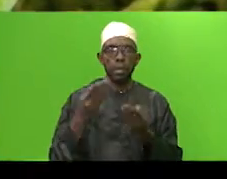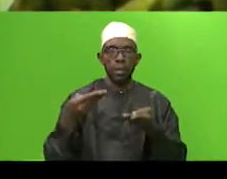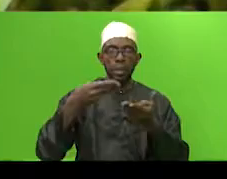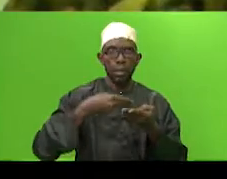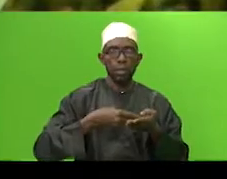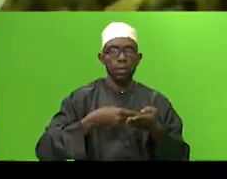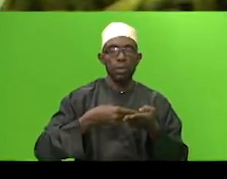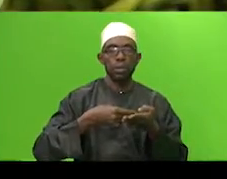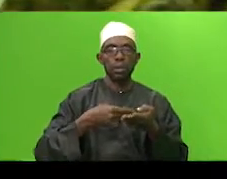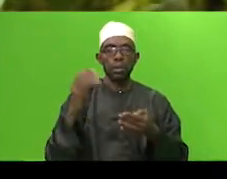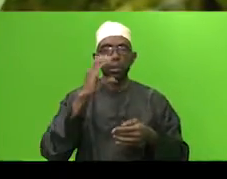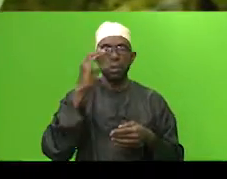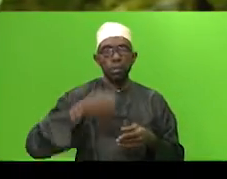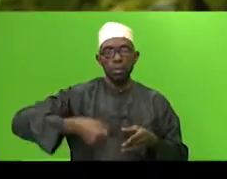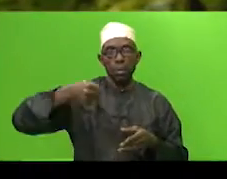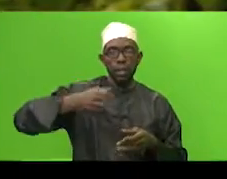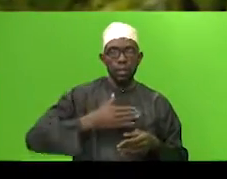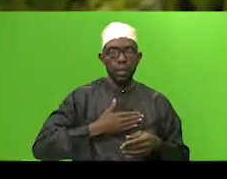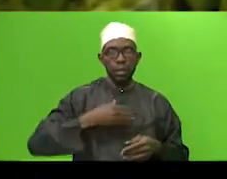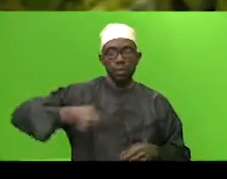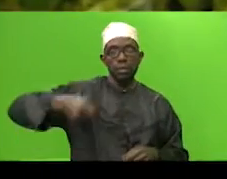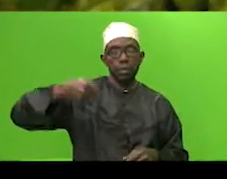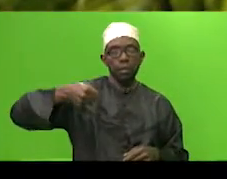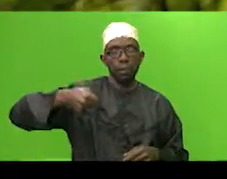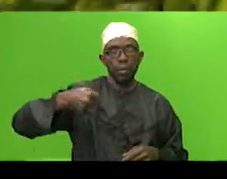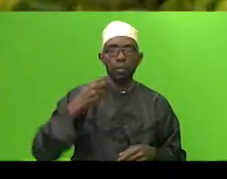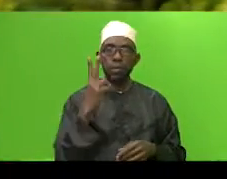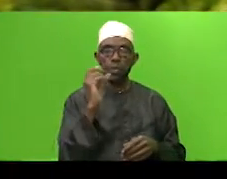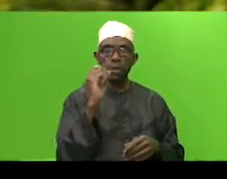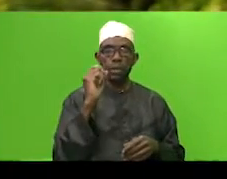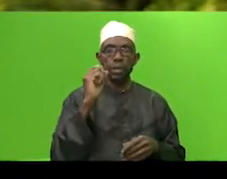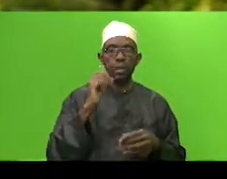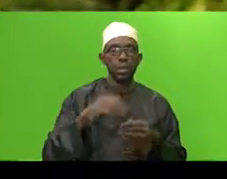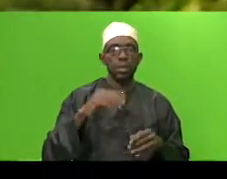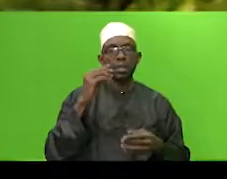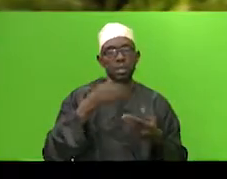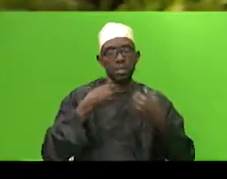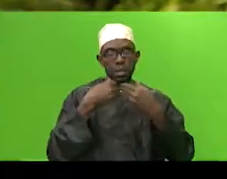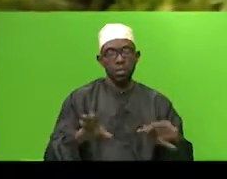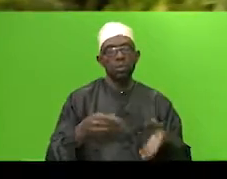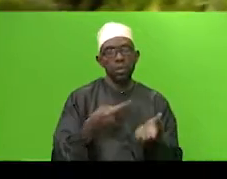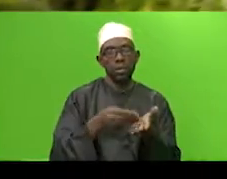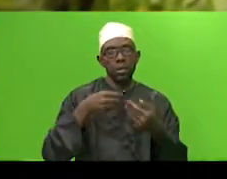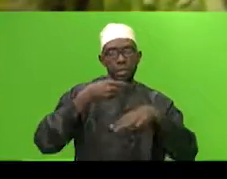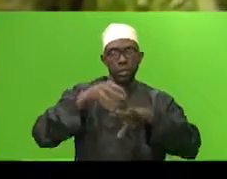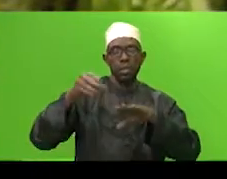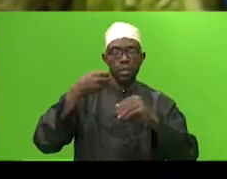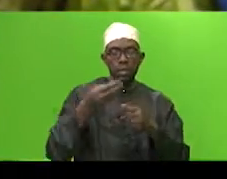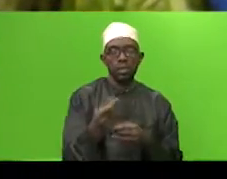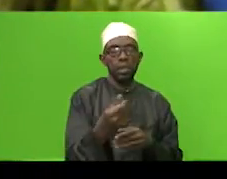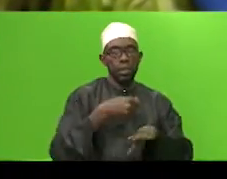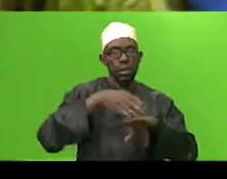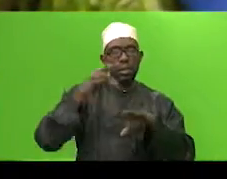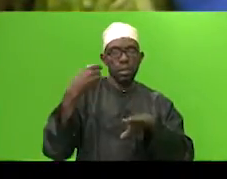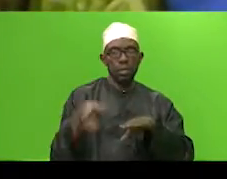kama customer, nikuwekea kwa mfuko yangu. Lakini ya 20, unajua 20 ni hasara. Juu hiyo mfuko ni 20, unamenunua ya